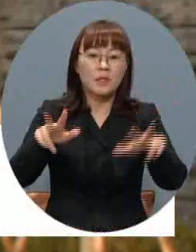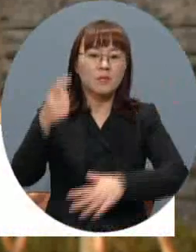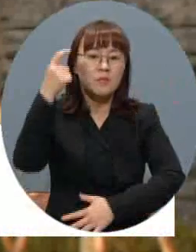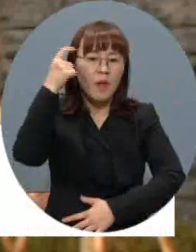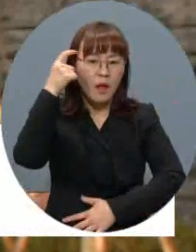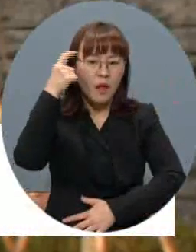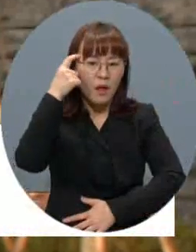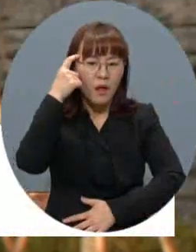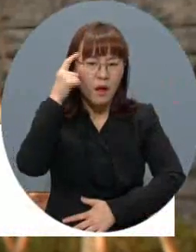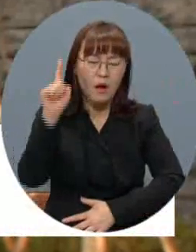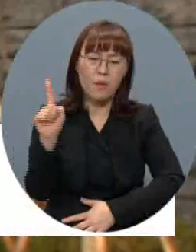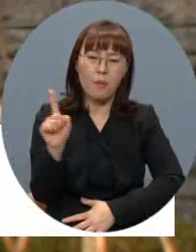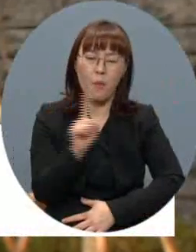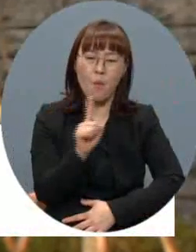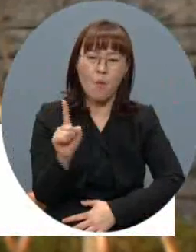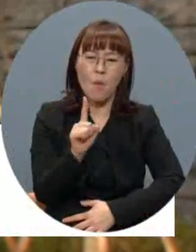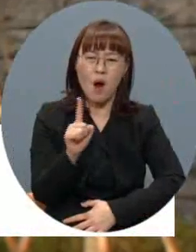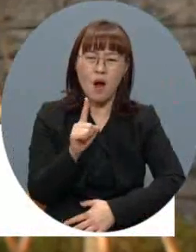보면은 참